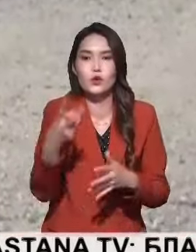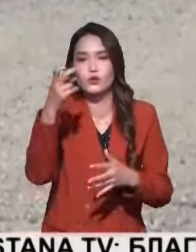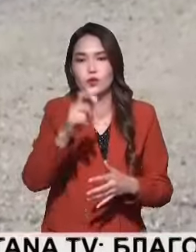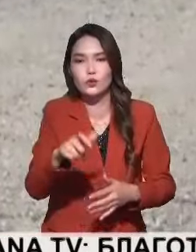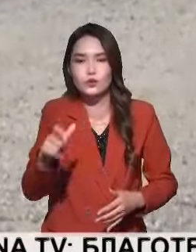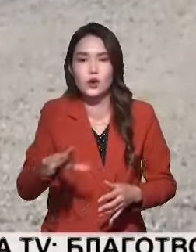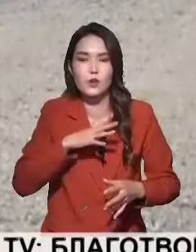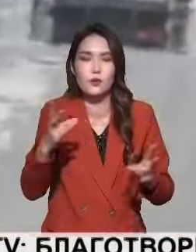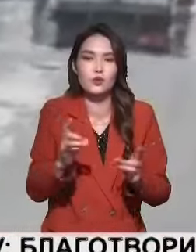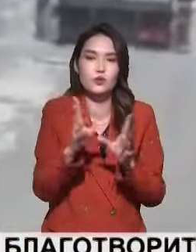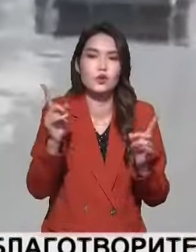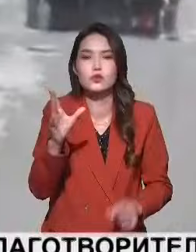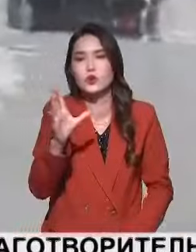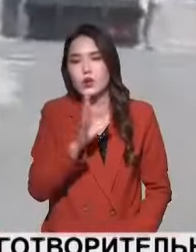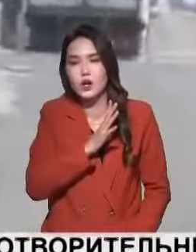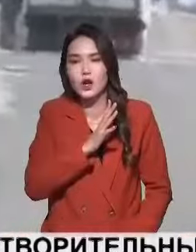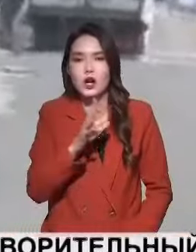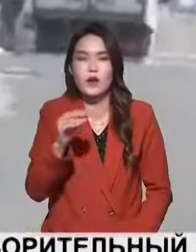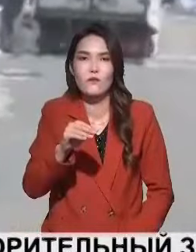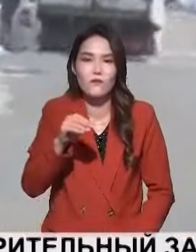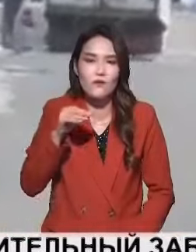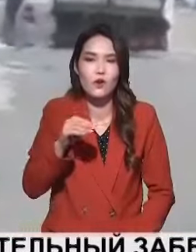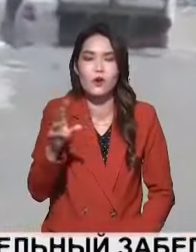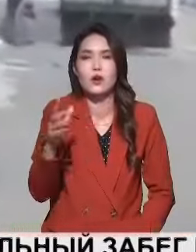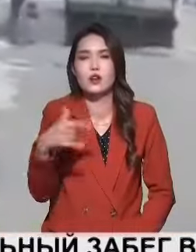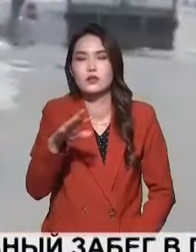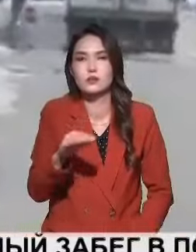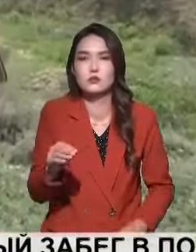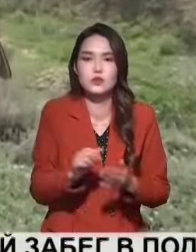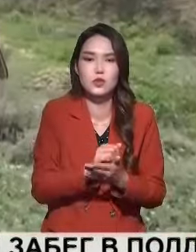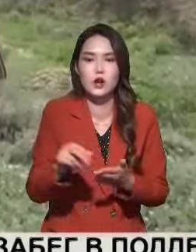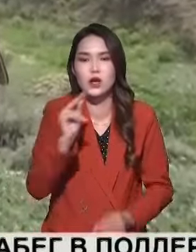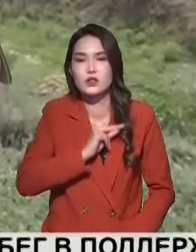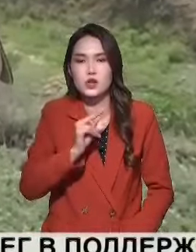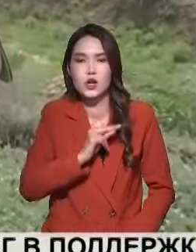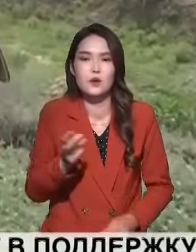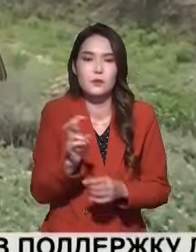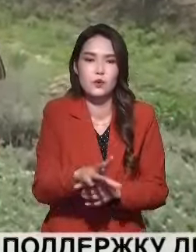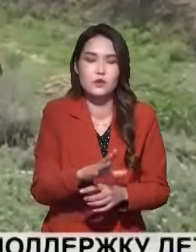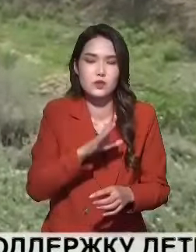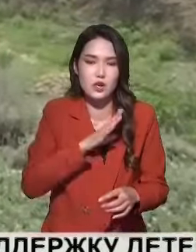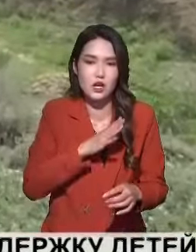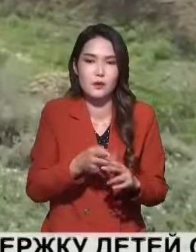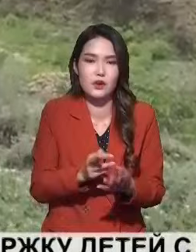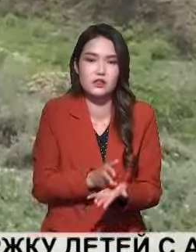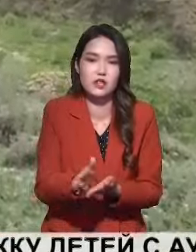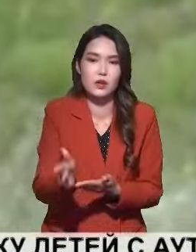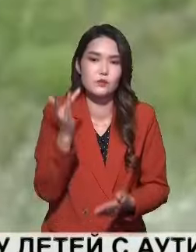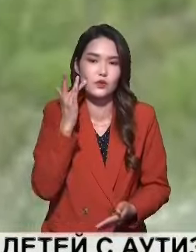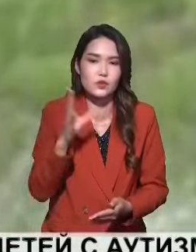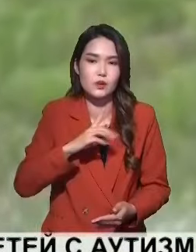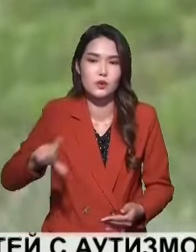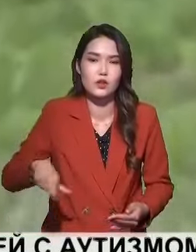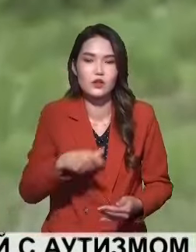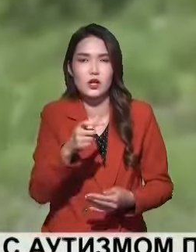нужно потратить целый день, сокрушается водитель Асхат Бектемисов. Мужчина работает на грузовике и часто ездит в этом направлении. Дорога уже